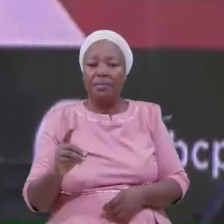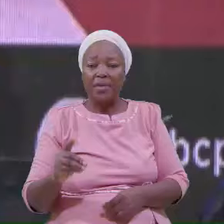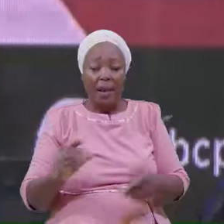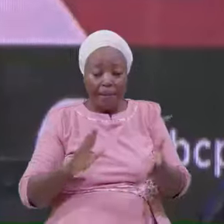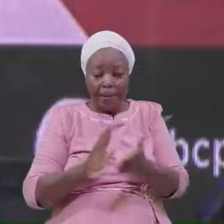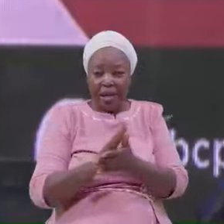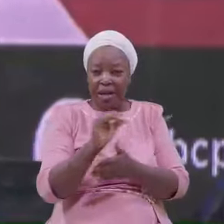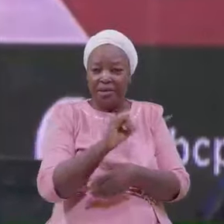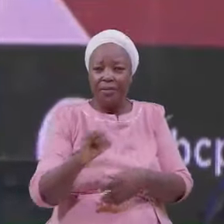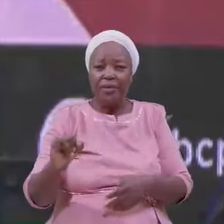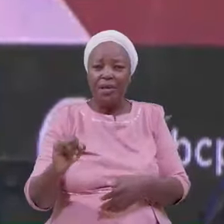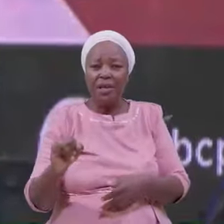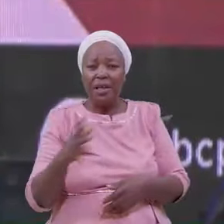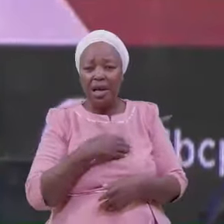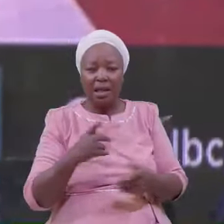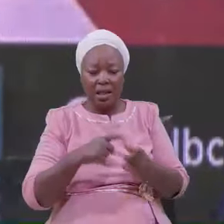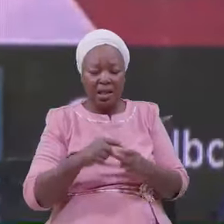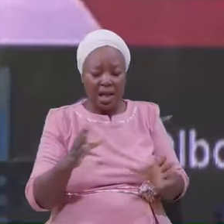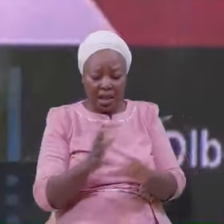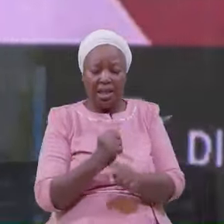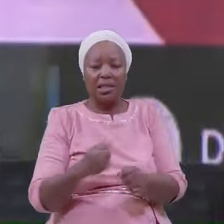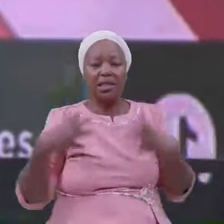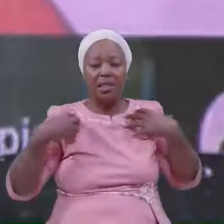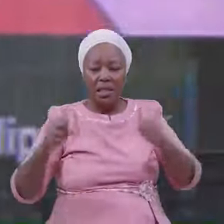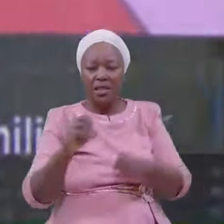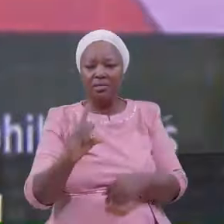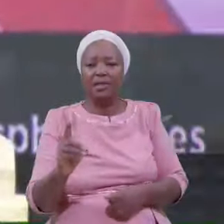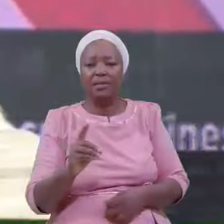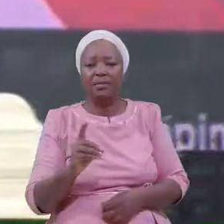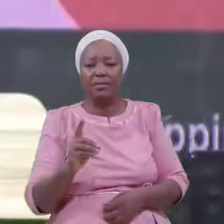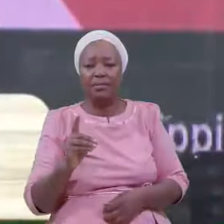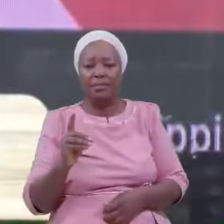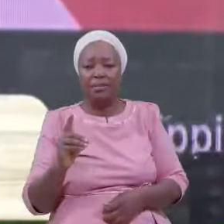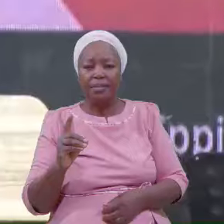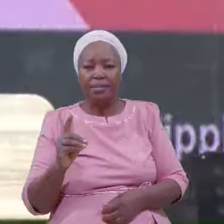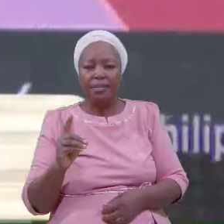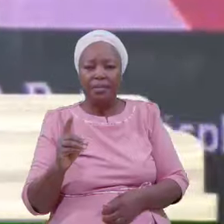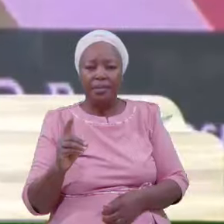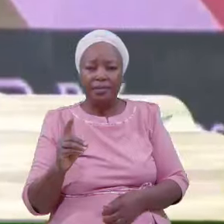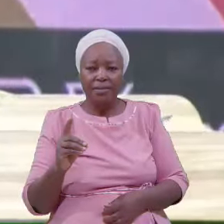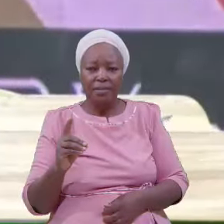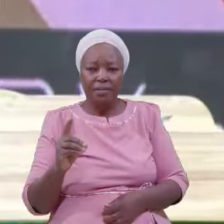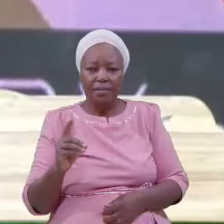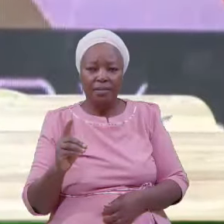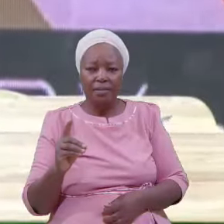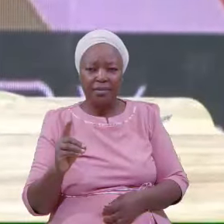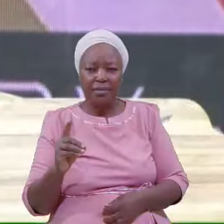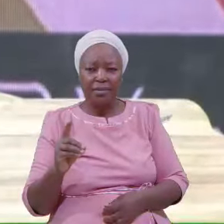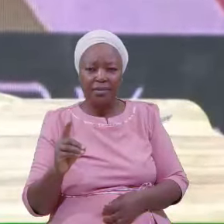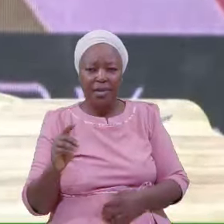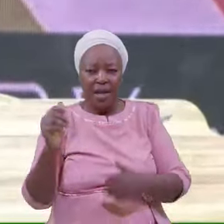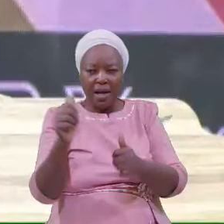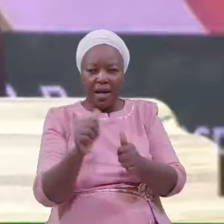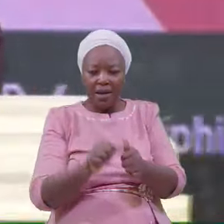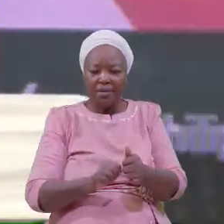iyan ang magbabago sa atin. Ang pananampalataya sa Panginoon ang magpapagaling sa atin. Every city,